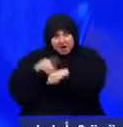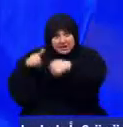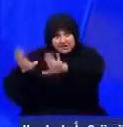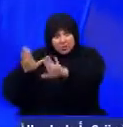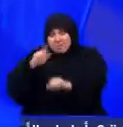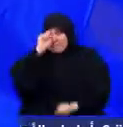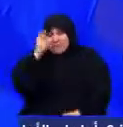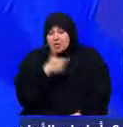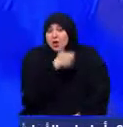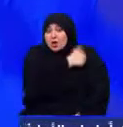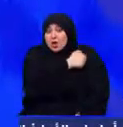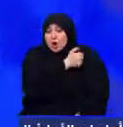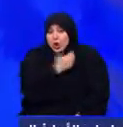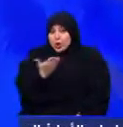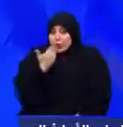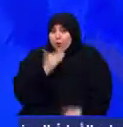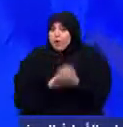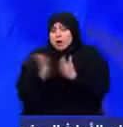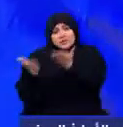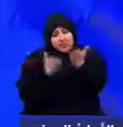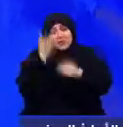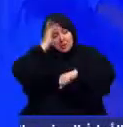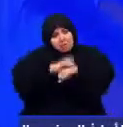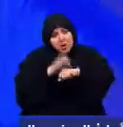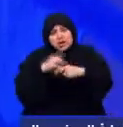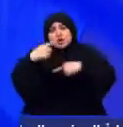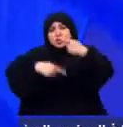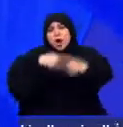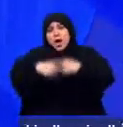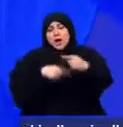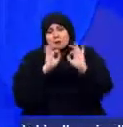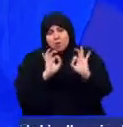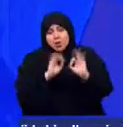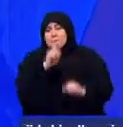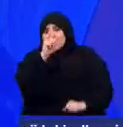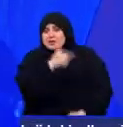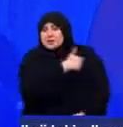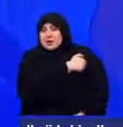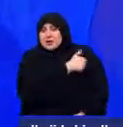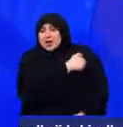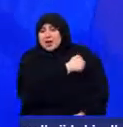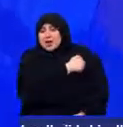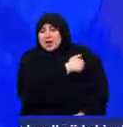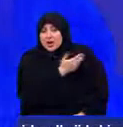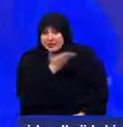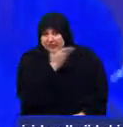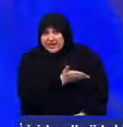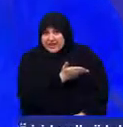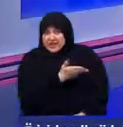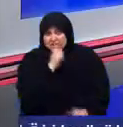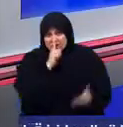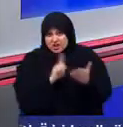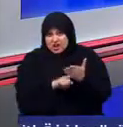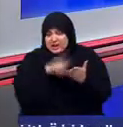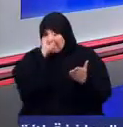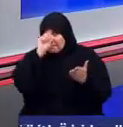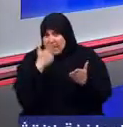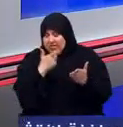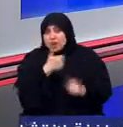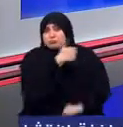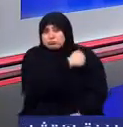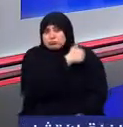مقبولة في عدم وجود اللقاح، ولكن عندما يكون ممكن أن يوجد اللقاح فهي غير مقبولة. هي يعني هي مش مقبولة، هي إذا ما كان في